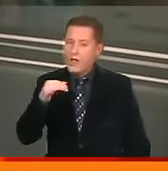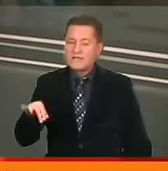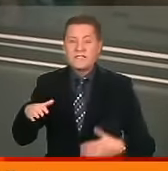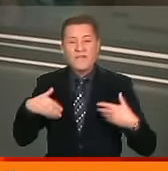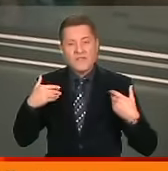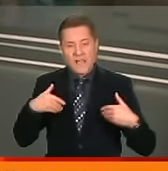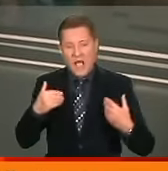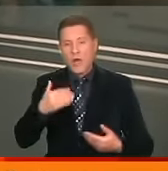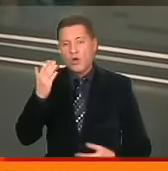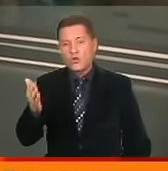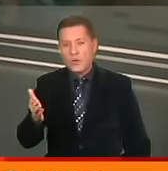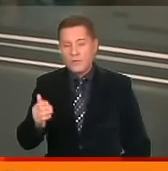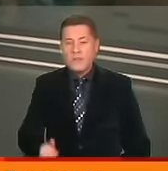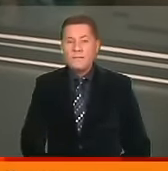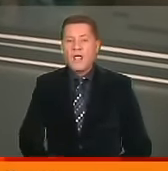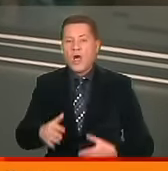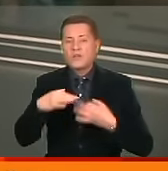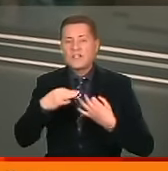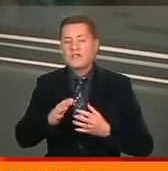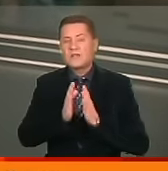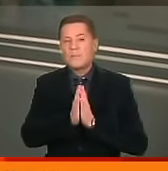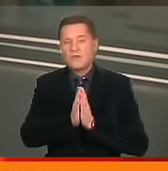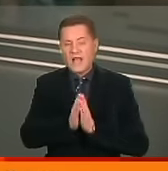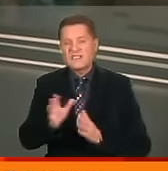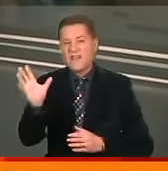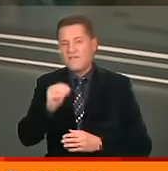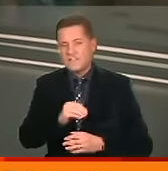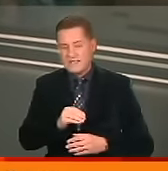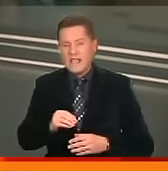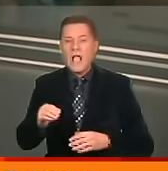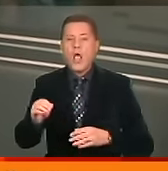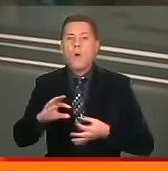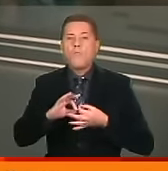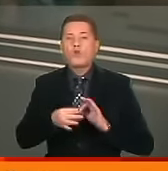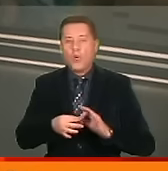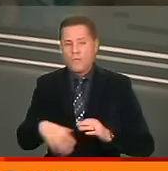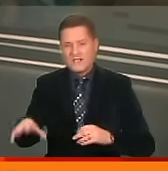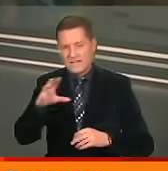вітаю тобі. То розкажи, будь ласка, всі подробиці цих заяв.